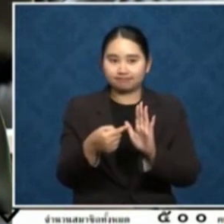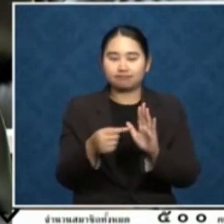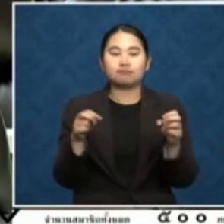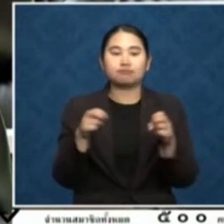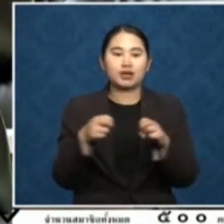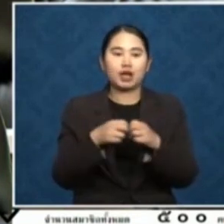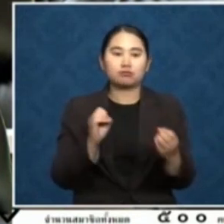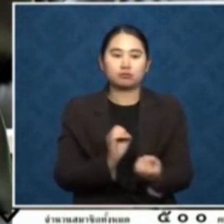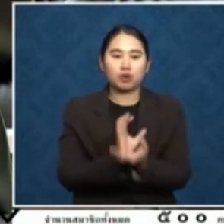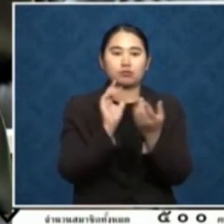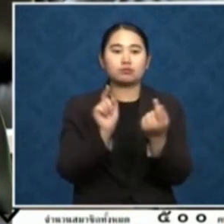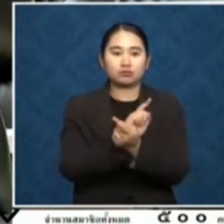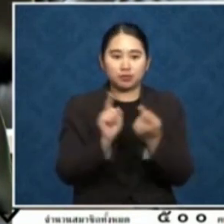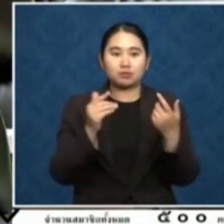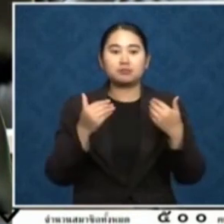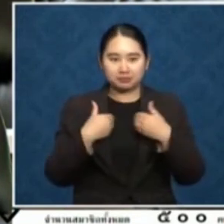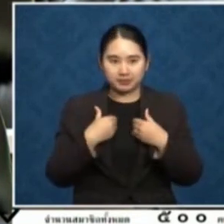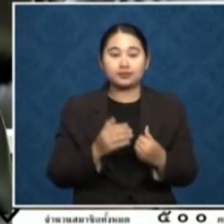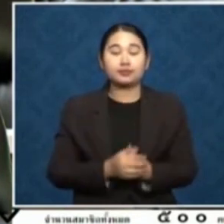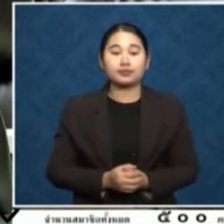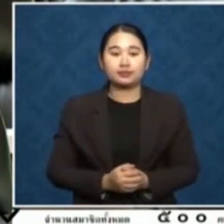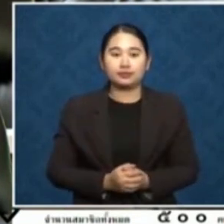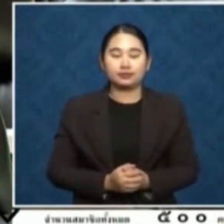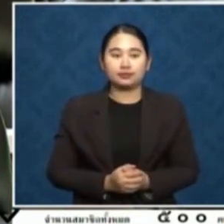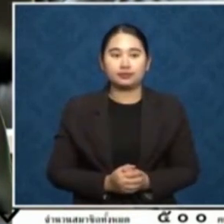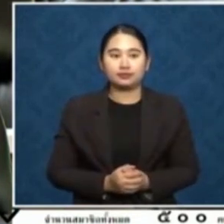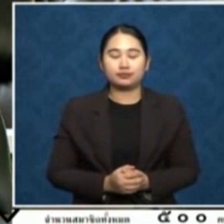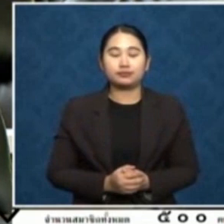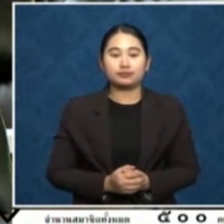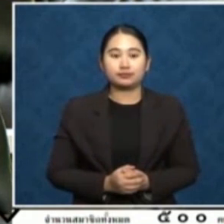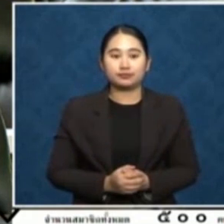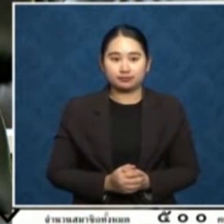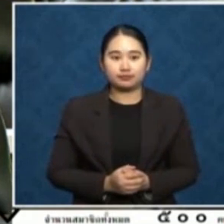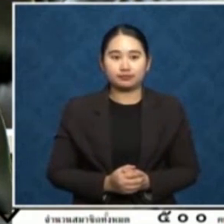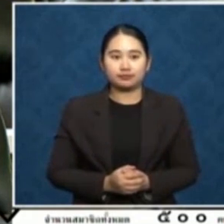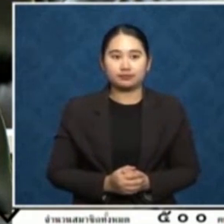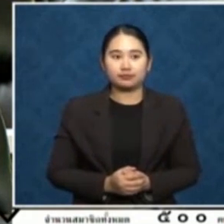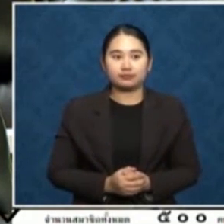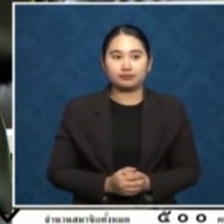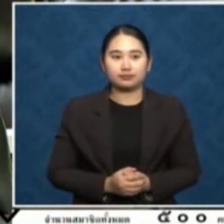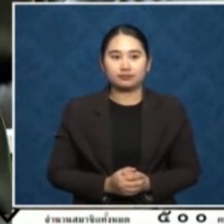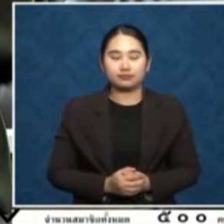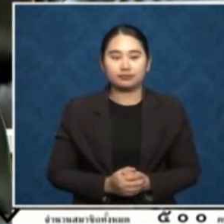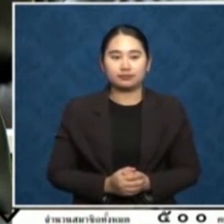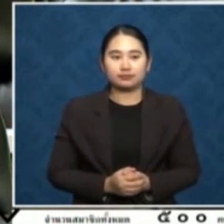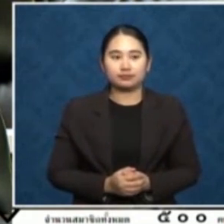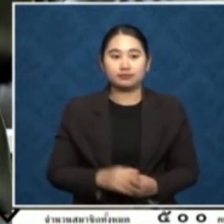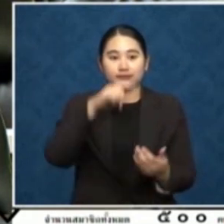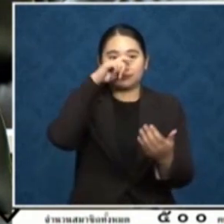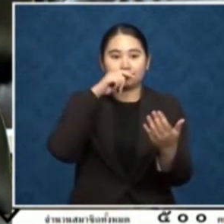นั้นก็อาจจะสร้างปัญหาต่อสังคมติดตามมาเช่นเดียวกันท่านประธาน